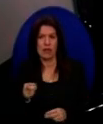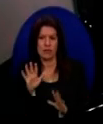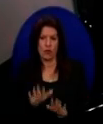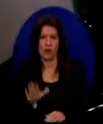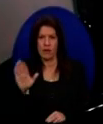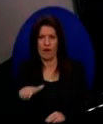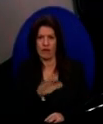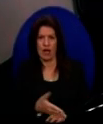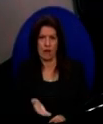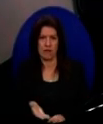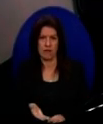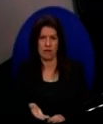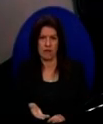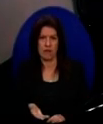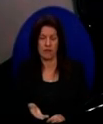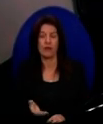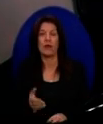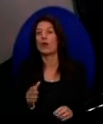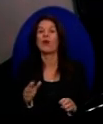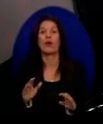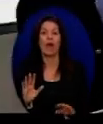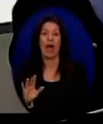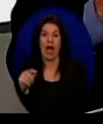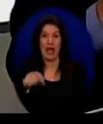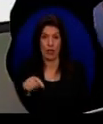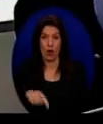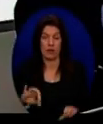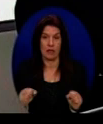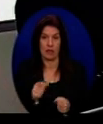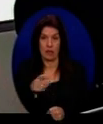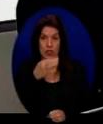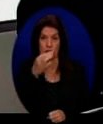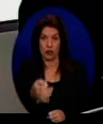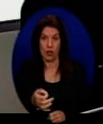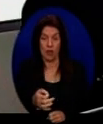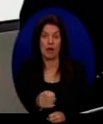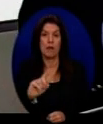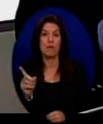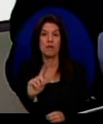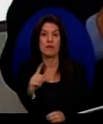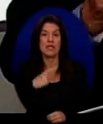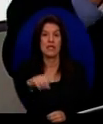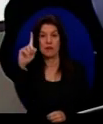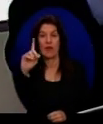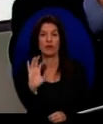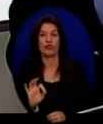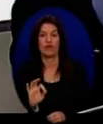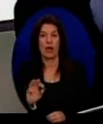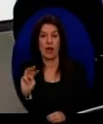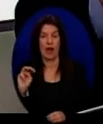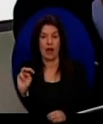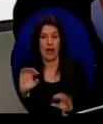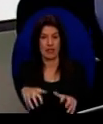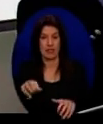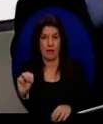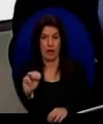אולי בראש ובראשונה. אולי בראש ובראשונה. היום אם תשאל מי שהצביע בשביל מרין לפן, מה...